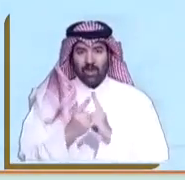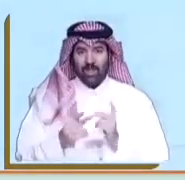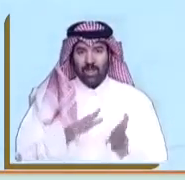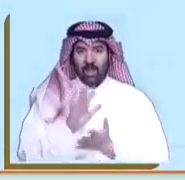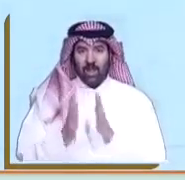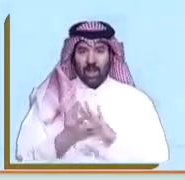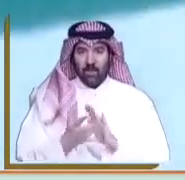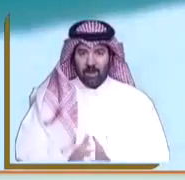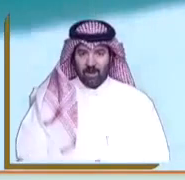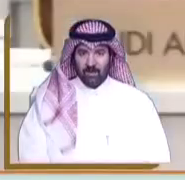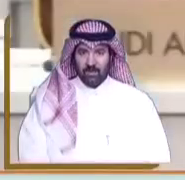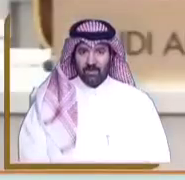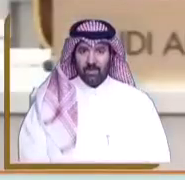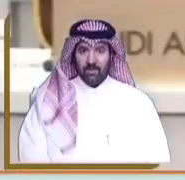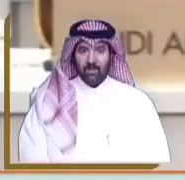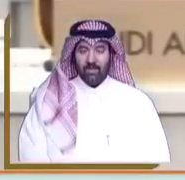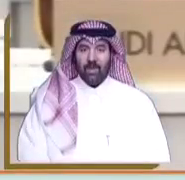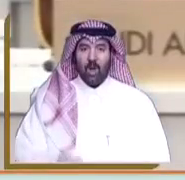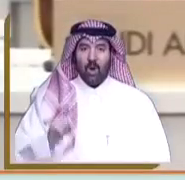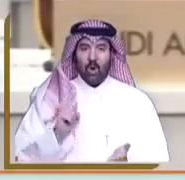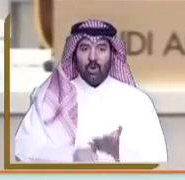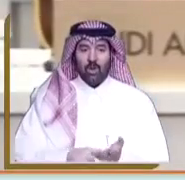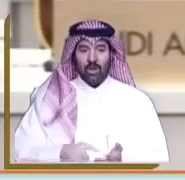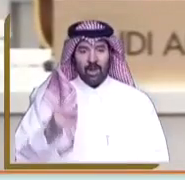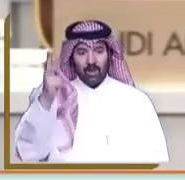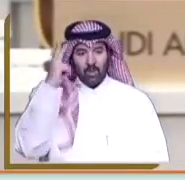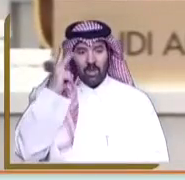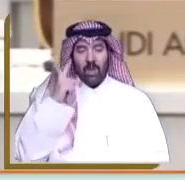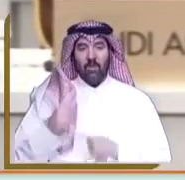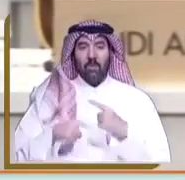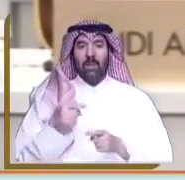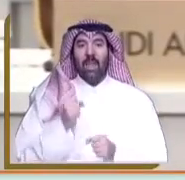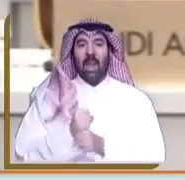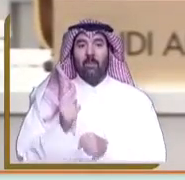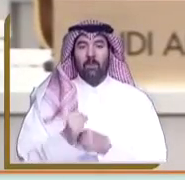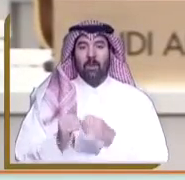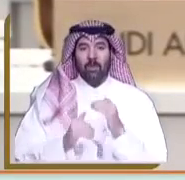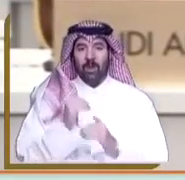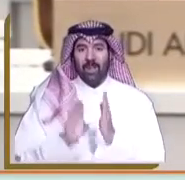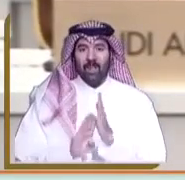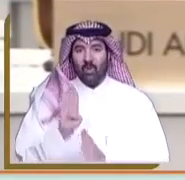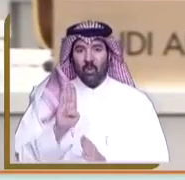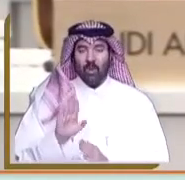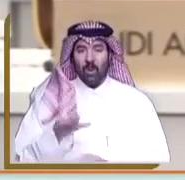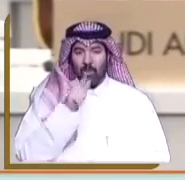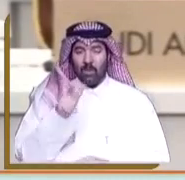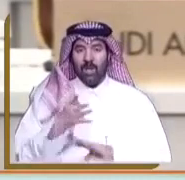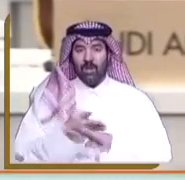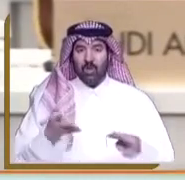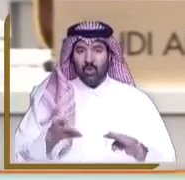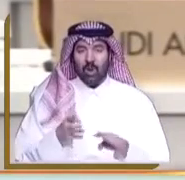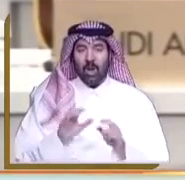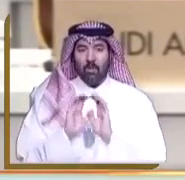العالمية. أؤكد عزمنا على مواصلة العمل لتحقيق التقدم المنشود في جدول أعمال